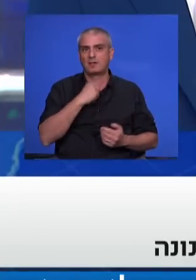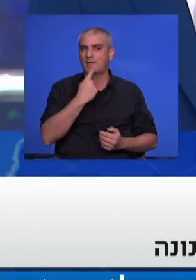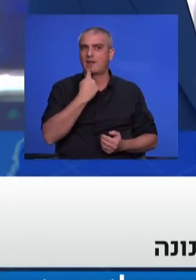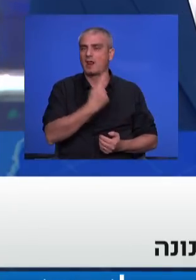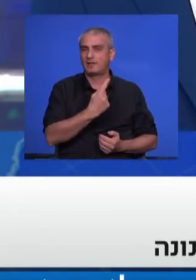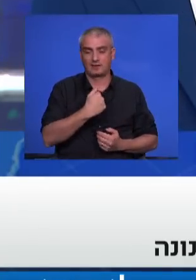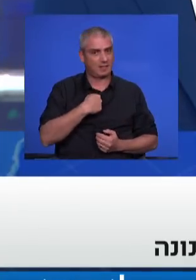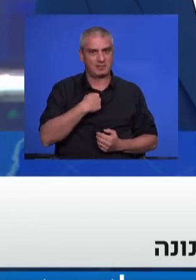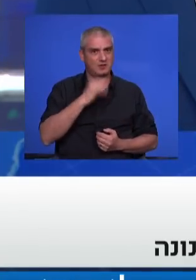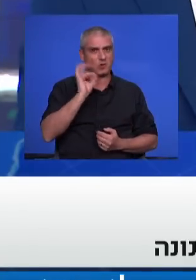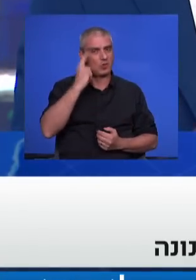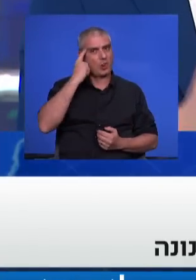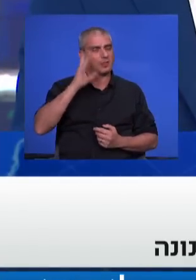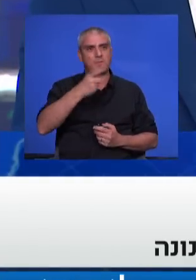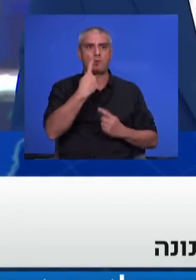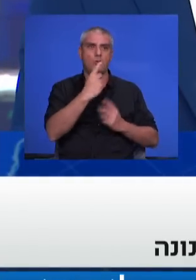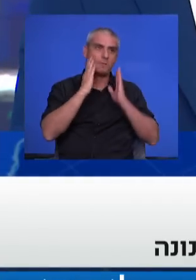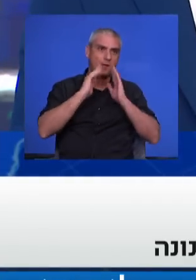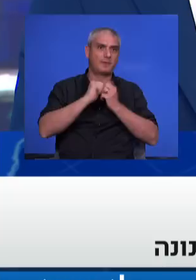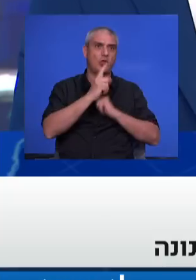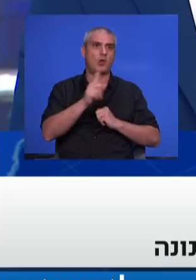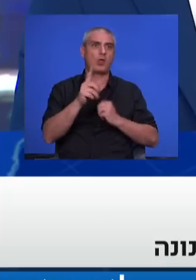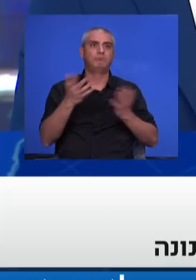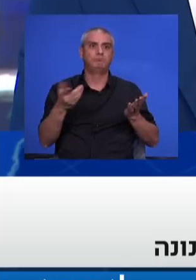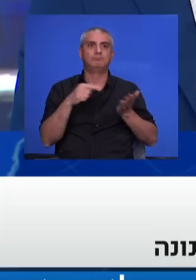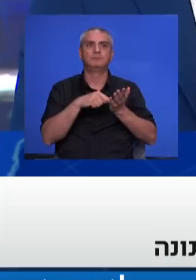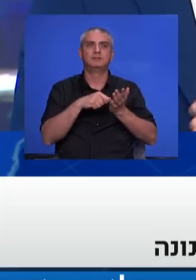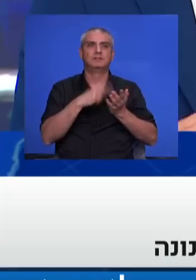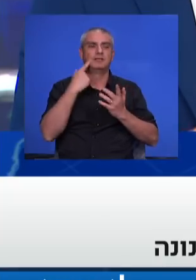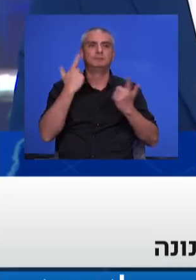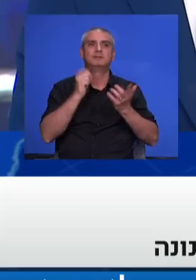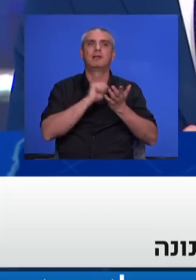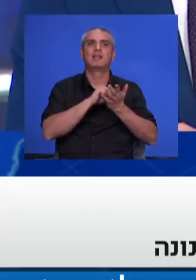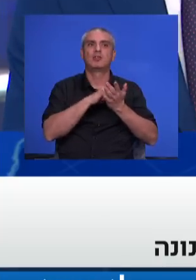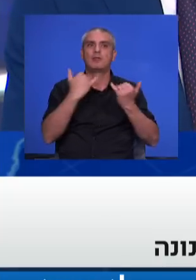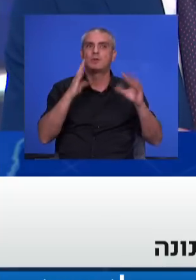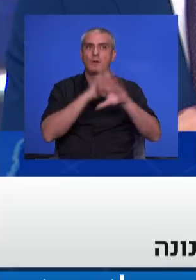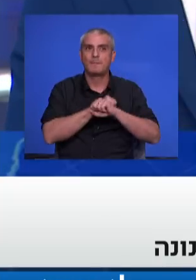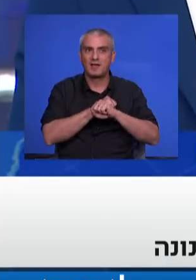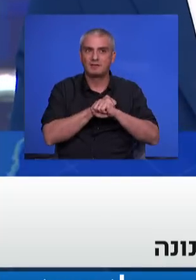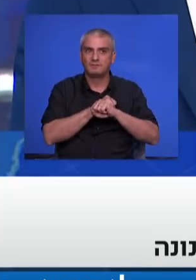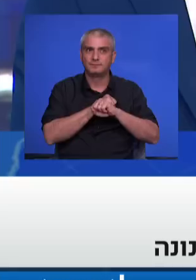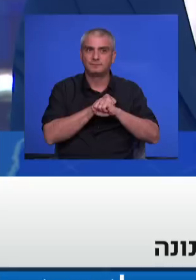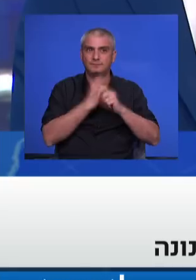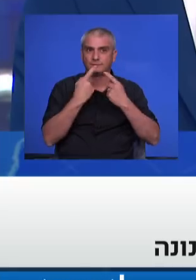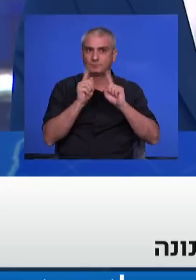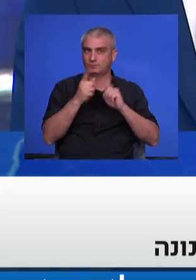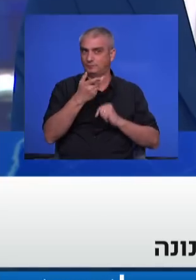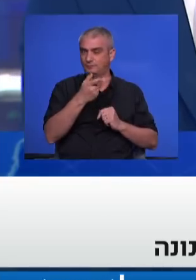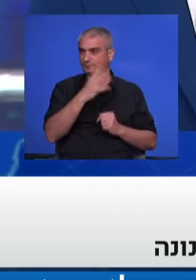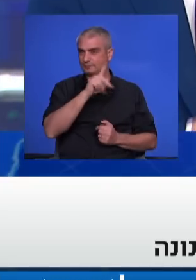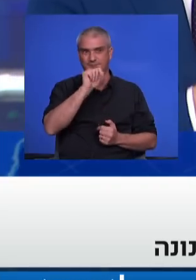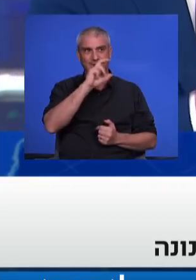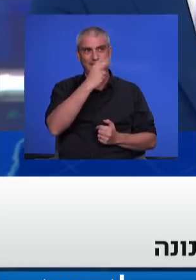שאני עדיין לא יודע במה סמוטריץ' מאמין או לא מאמין. לכן אני חושב שמסיבת העיתונאים הערב, בשונה ממה שליאל